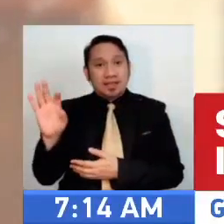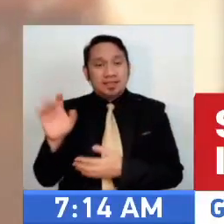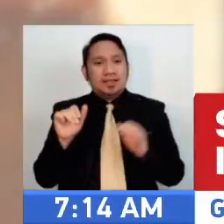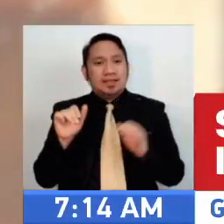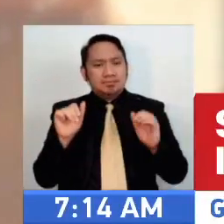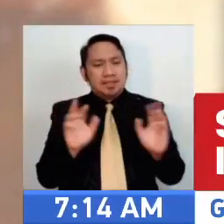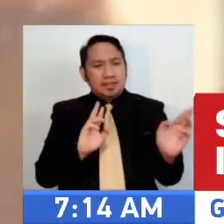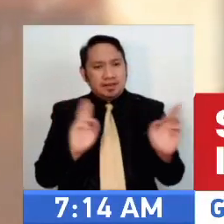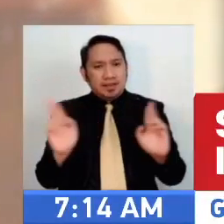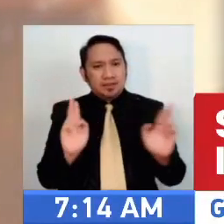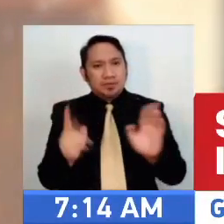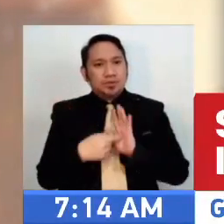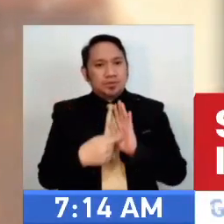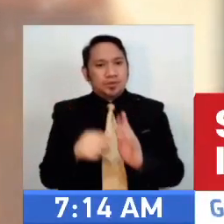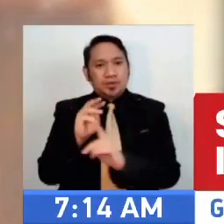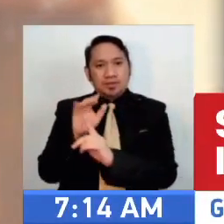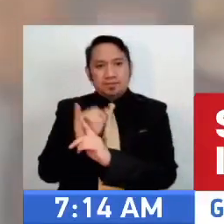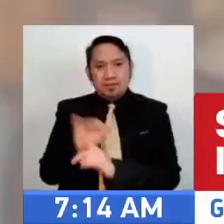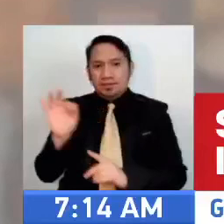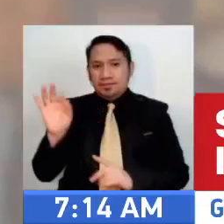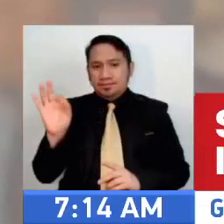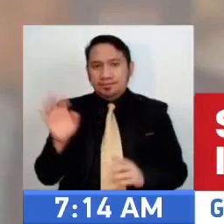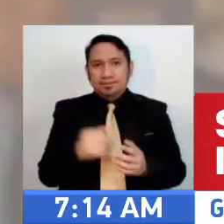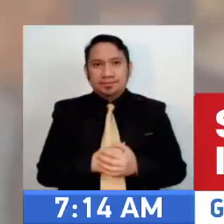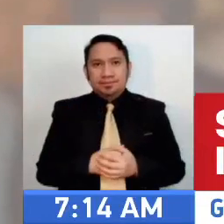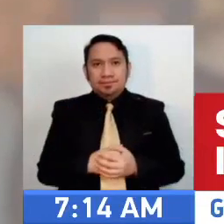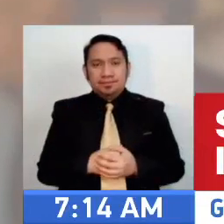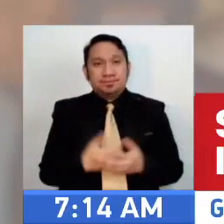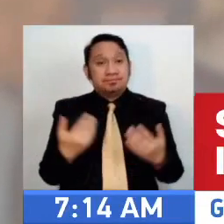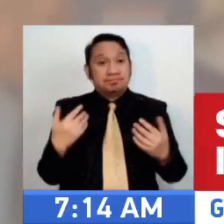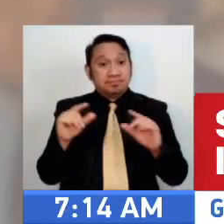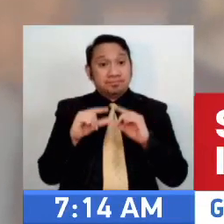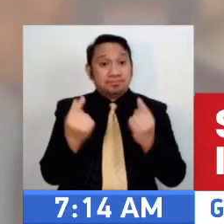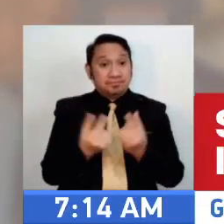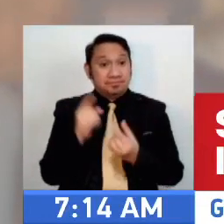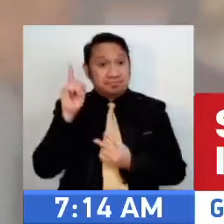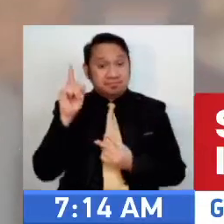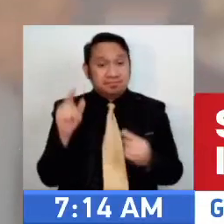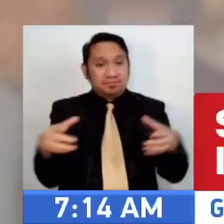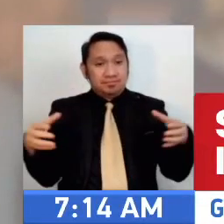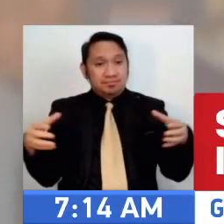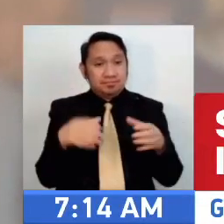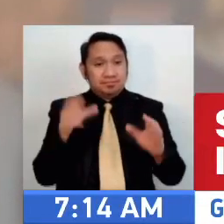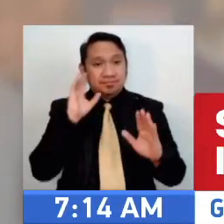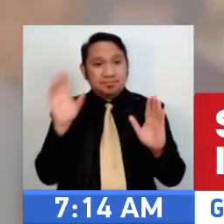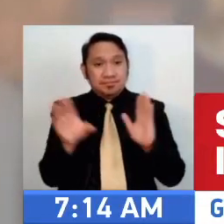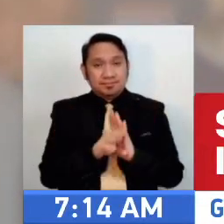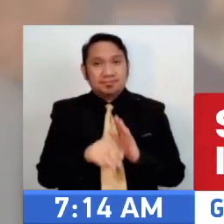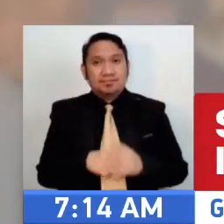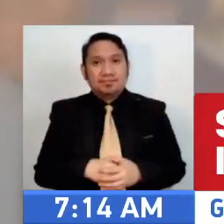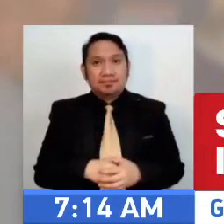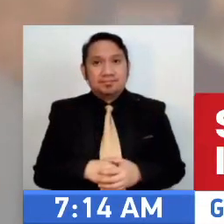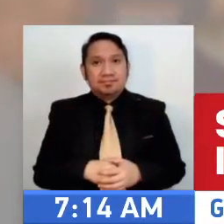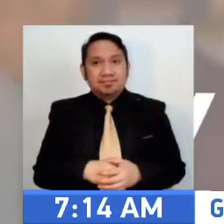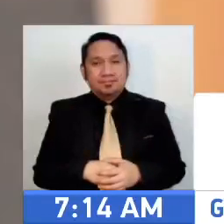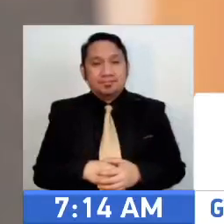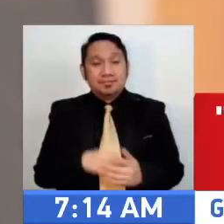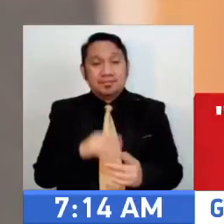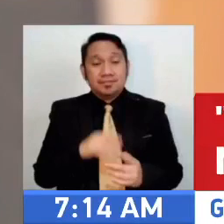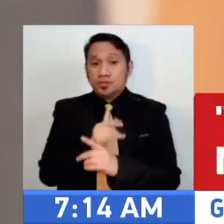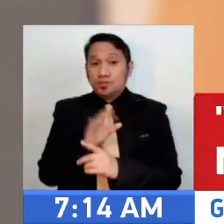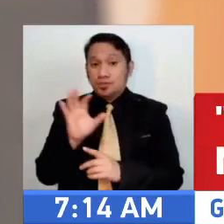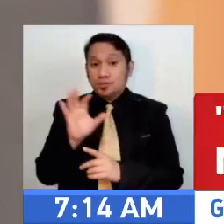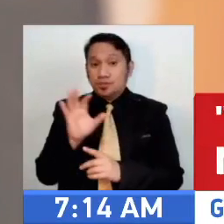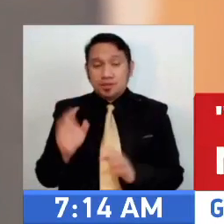19. Pinusuan ng 18 ang group photo ng SB19 para sa kanilang upcoming single. Sa June 9 naman i-release ang